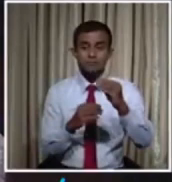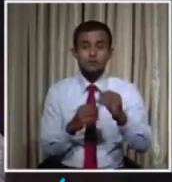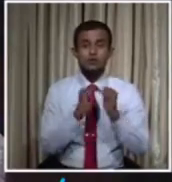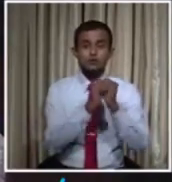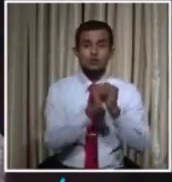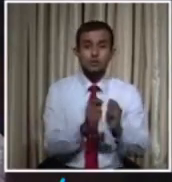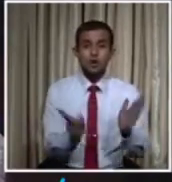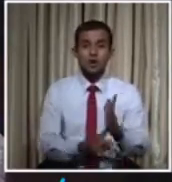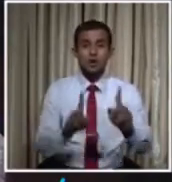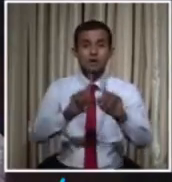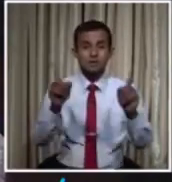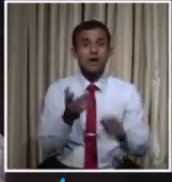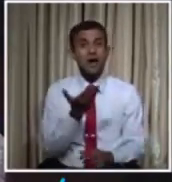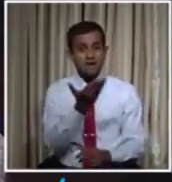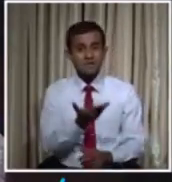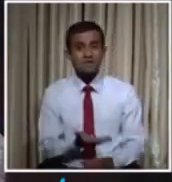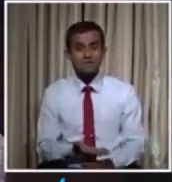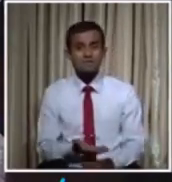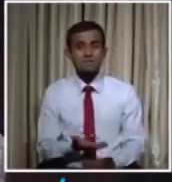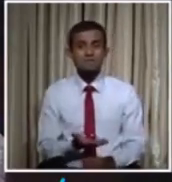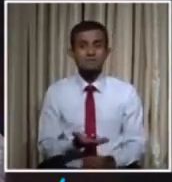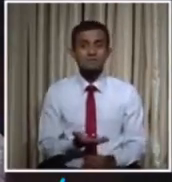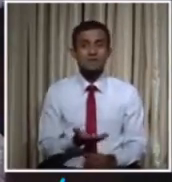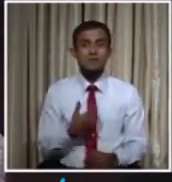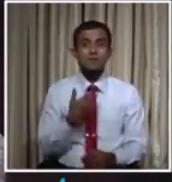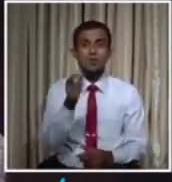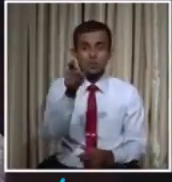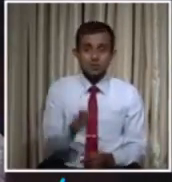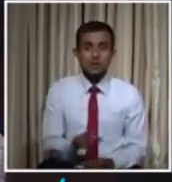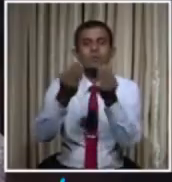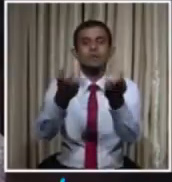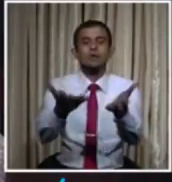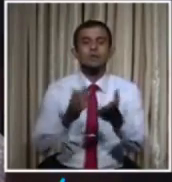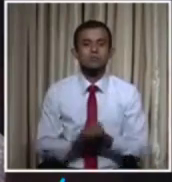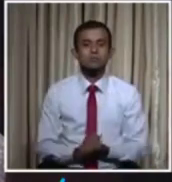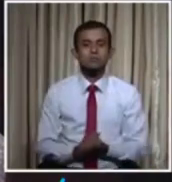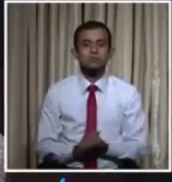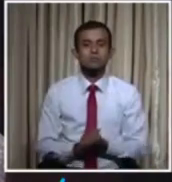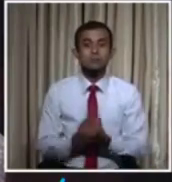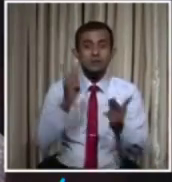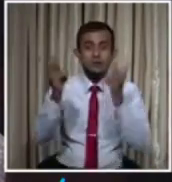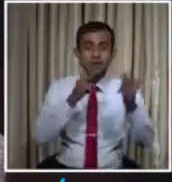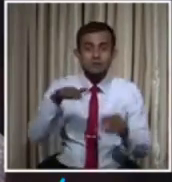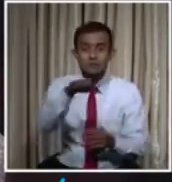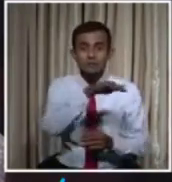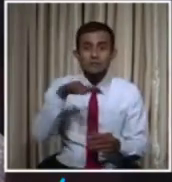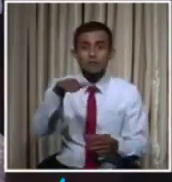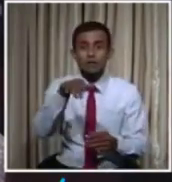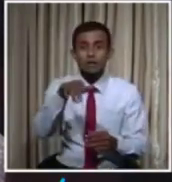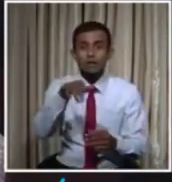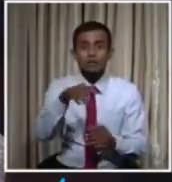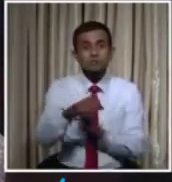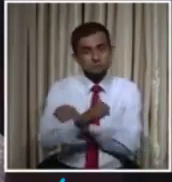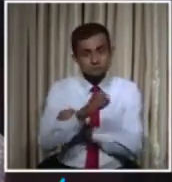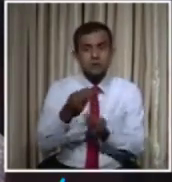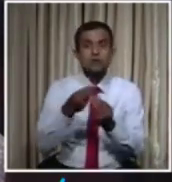රැකියා ලක්ෂ 10ක් පමණ තිබෙනවා. ඒ නිසා මම ඔබතුමාගෙන් ඉල්ලීමක් කරනවා මේ සංචාරක ශාස්ත්‍රයට